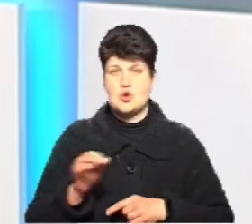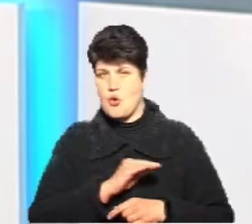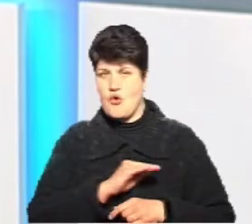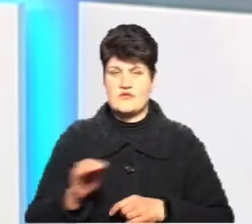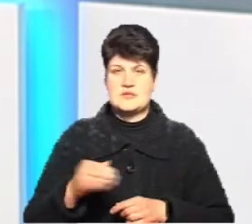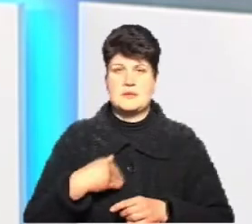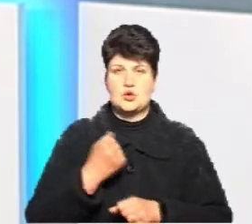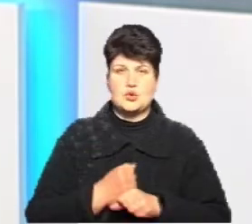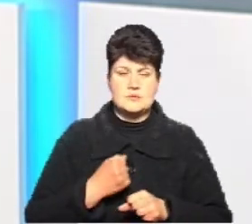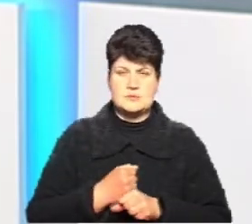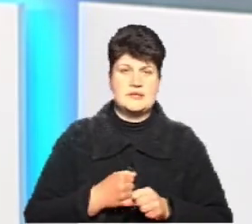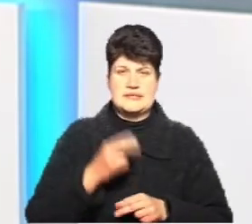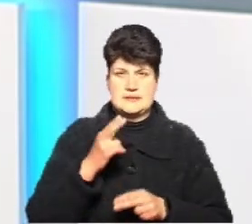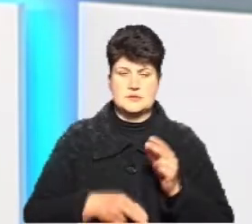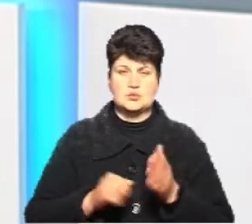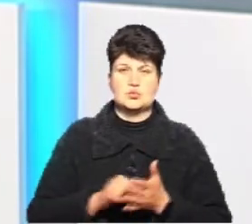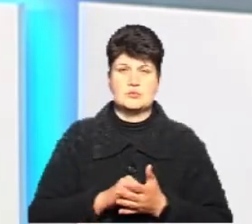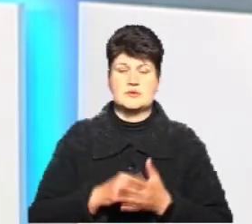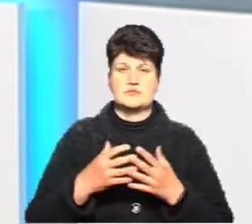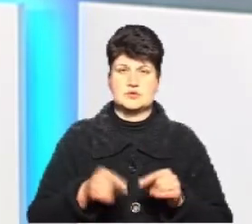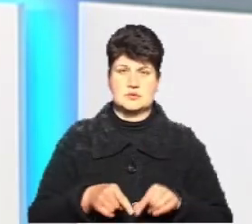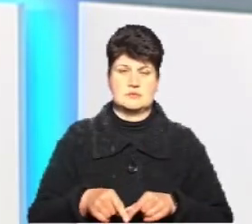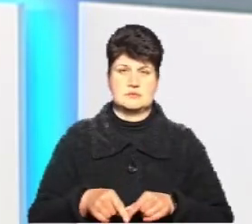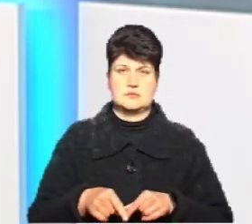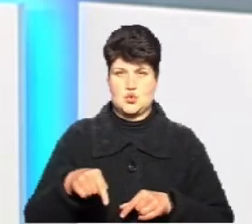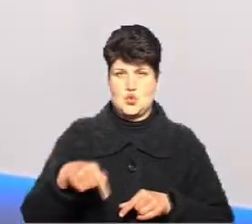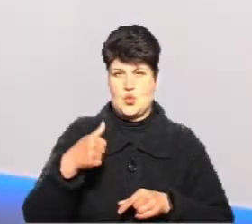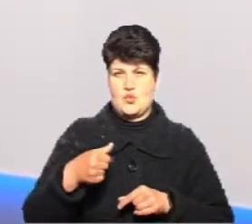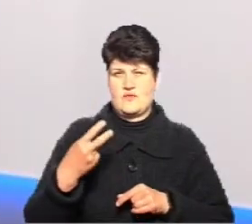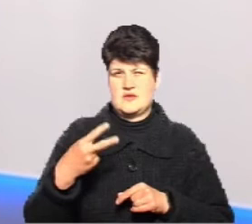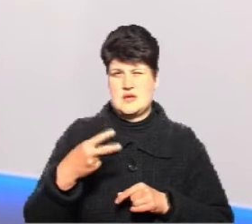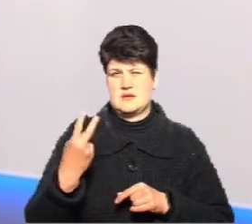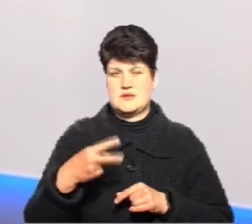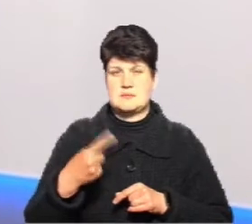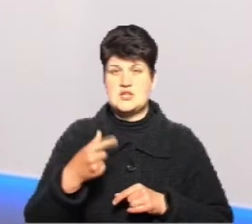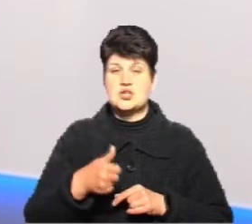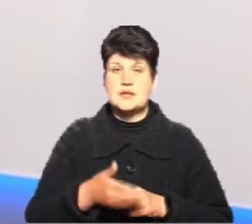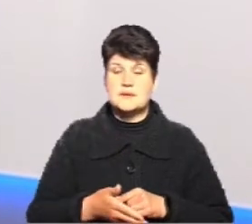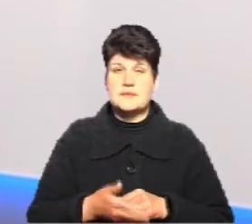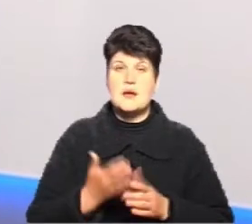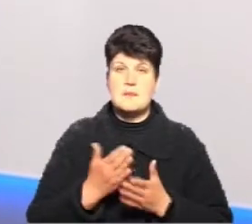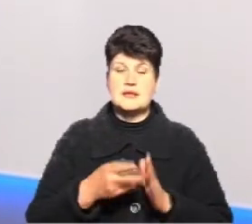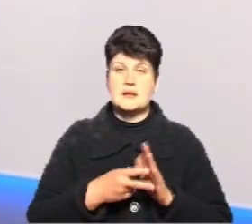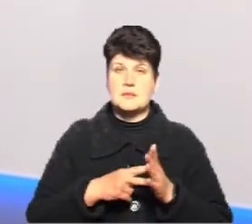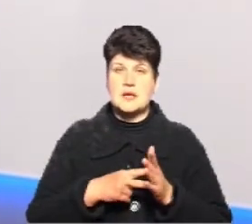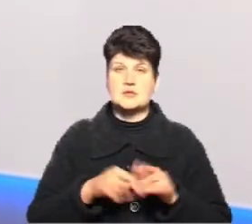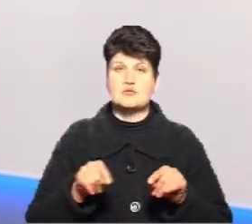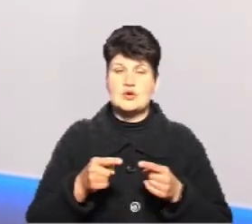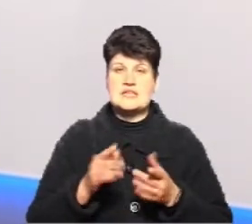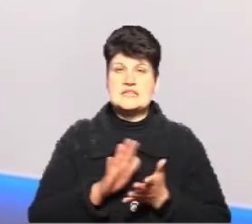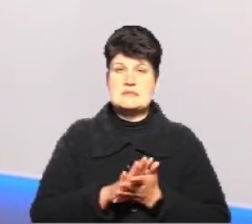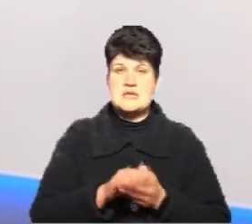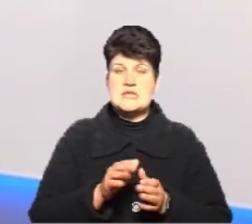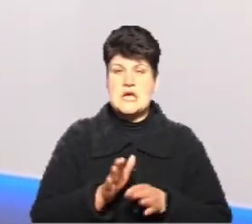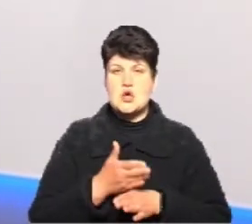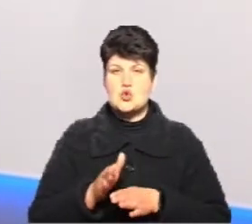документи вже буквально цього року, там 20-21. Я знаю, що ви маєте план створення сміттєсортувальної лінії. Поки то тільки такий план